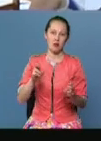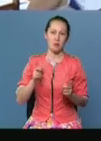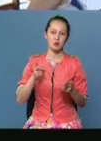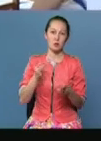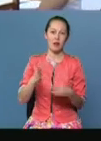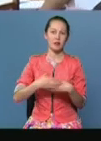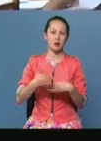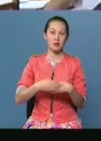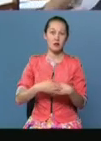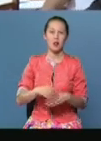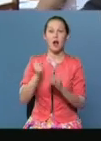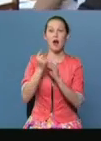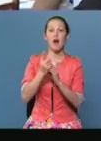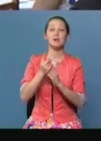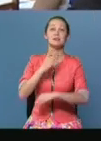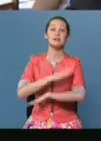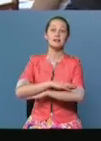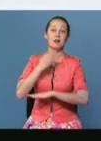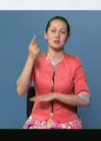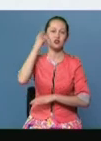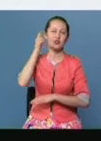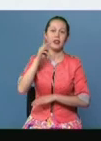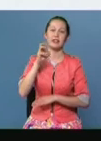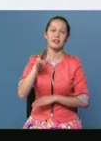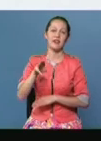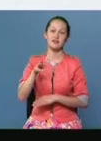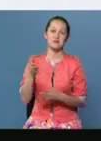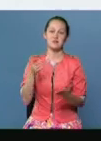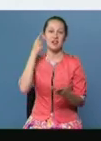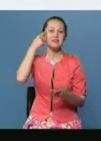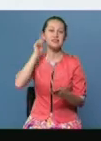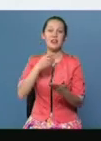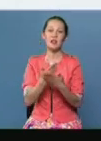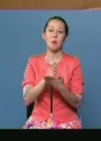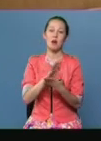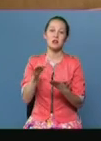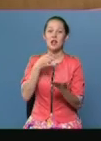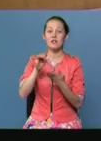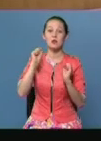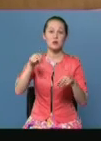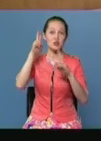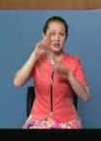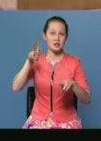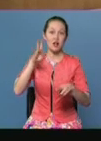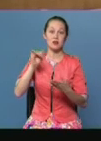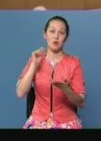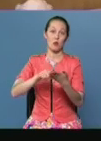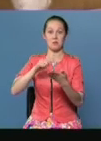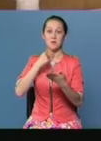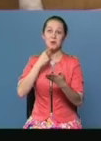бывшие одиннадцатиклассники и вовсе считают, тесты знания совсем не показывают. Ответ можно не знать, а угадать. Куда